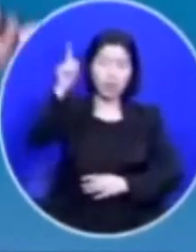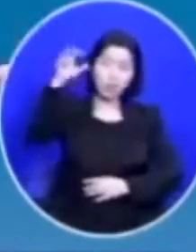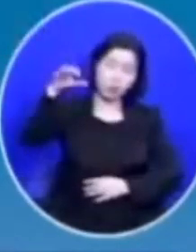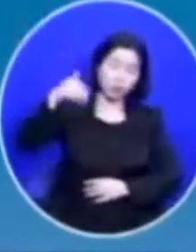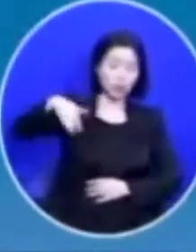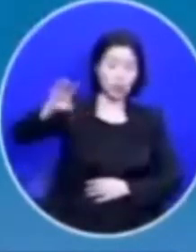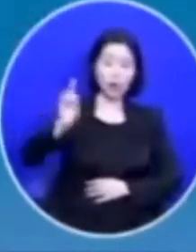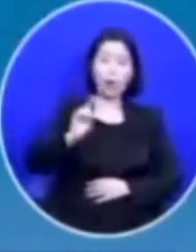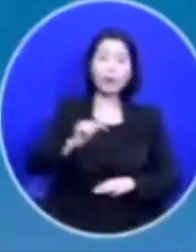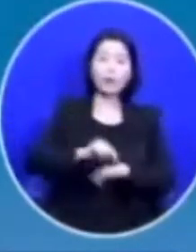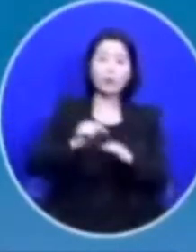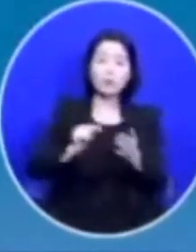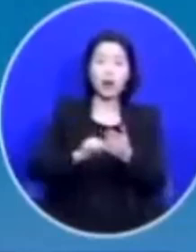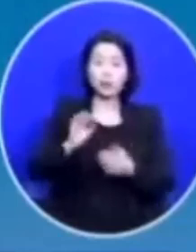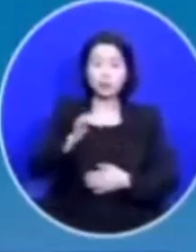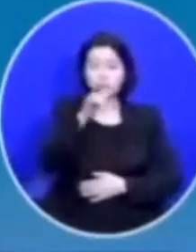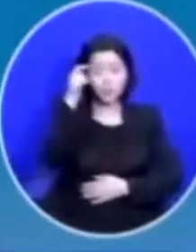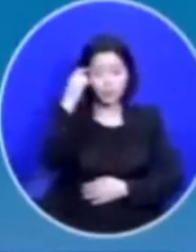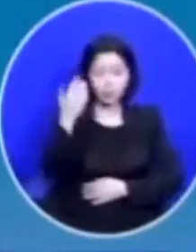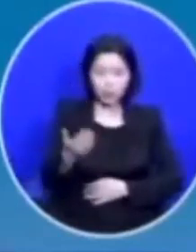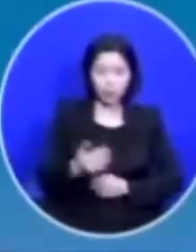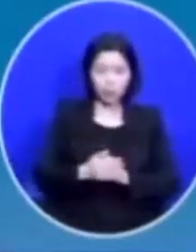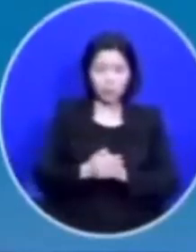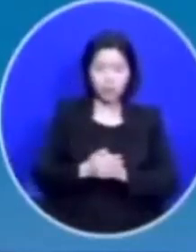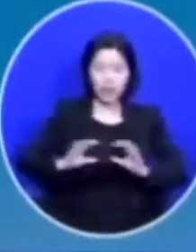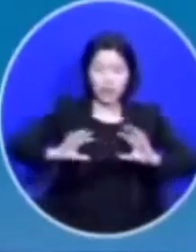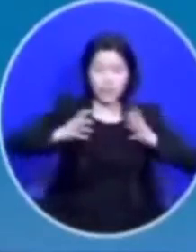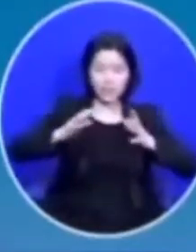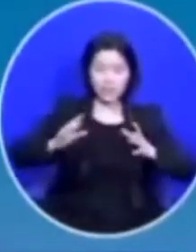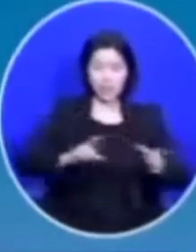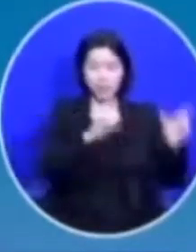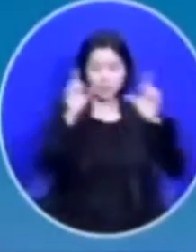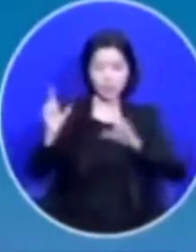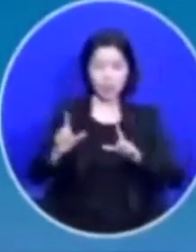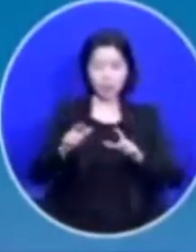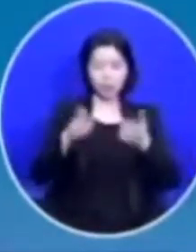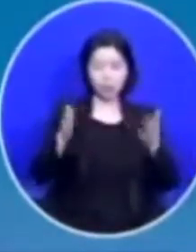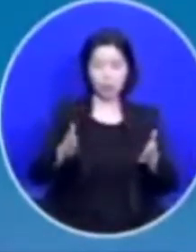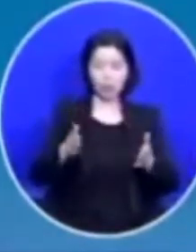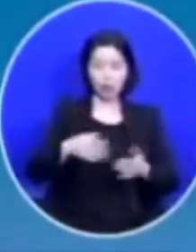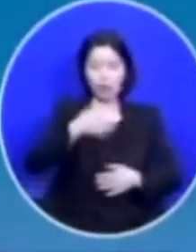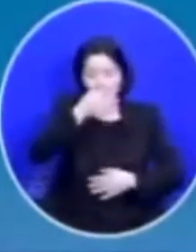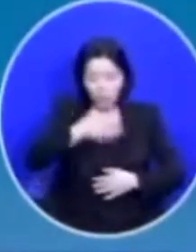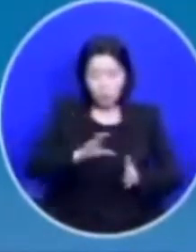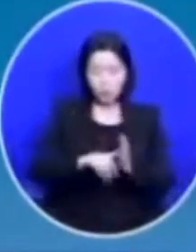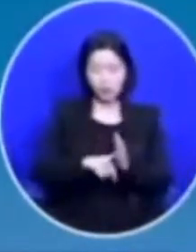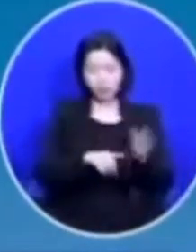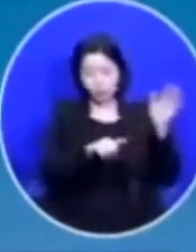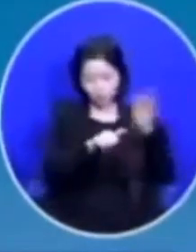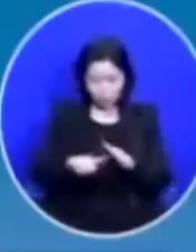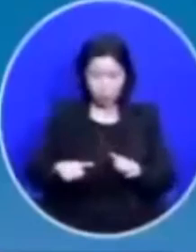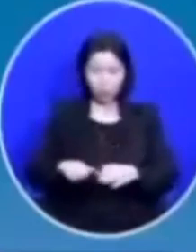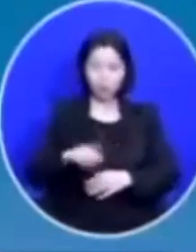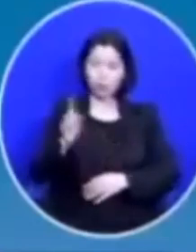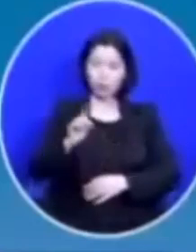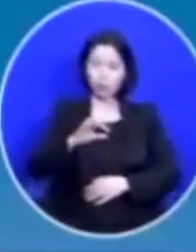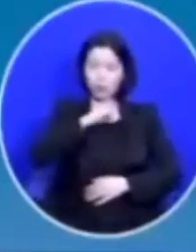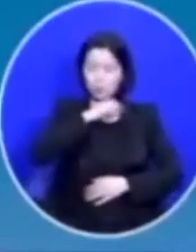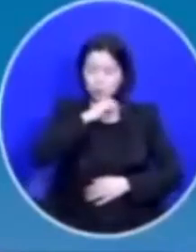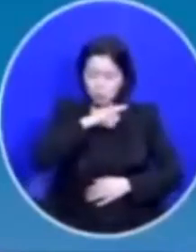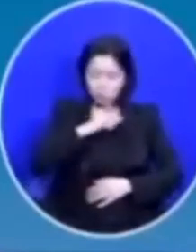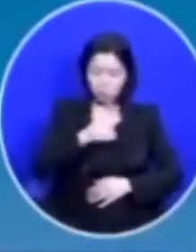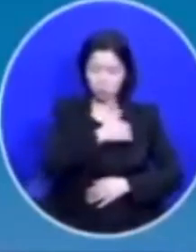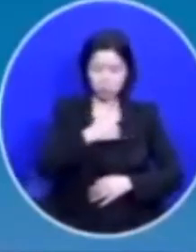어떤 마음이 시 겠어요 세상에 사는 동안에 힘든 일도 때때로 실패도 어떤 때는 불만족스러운 일도